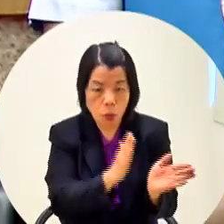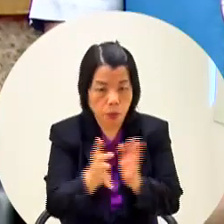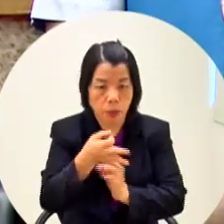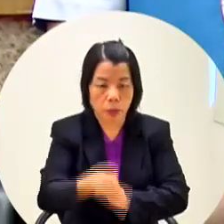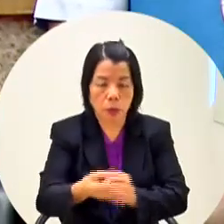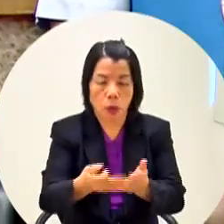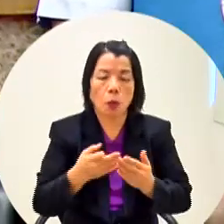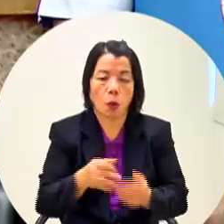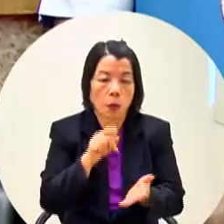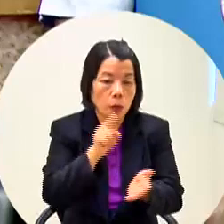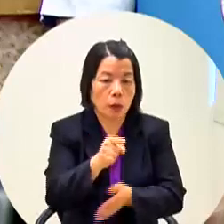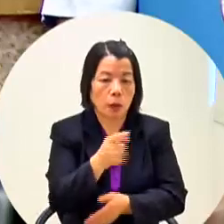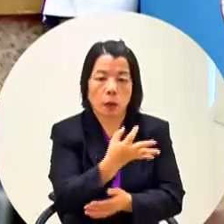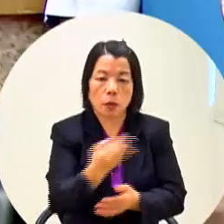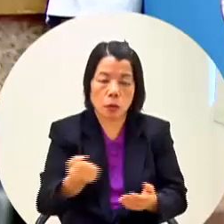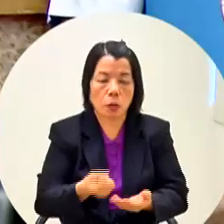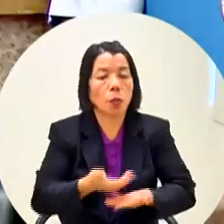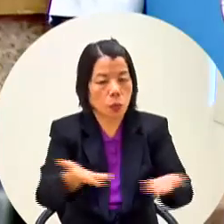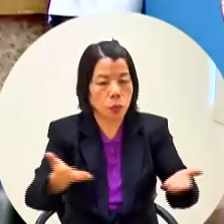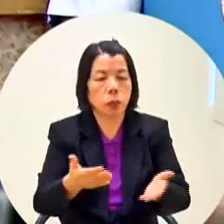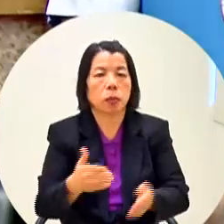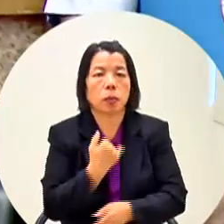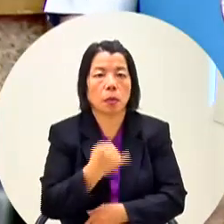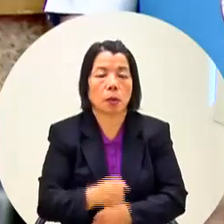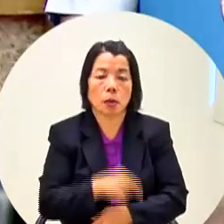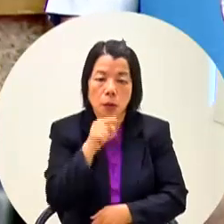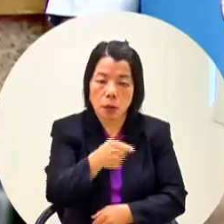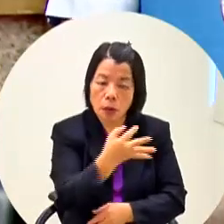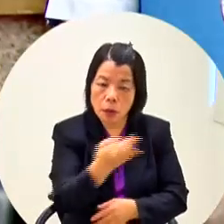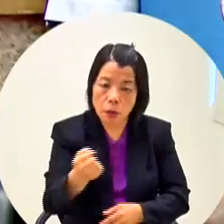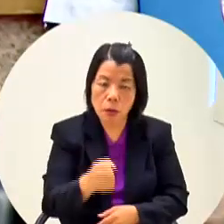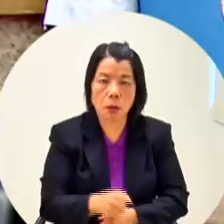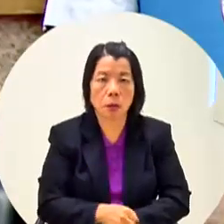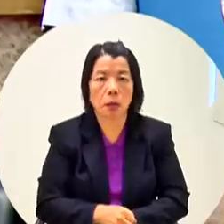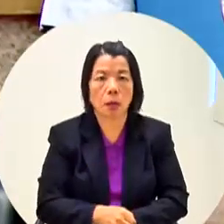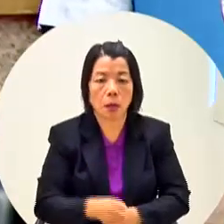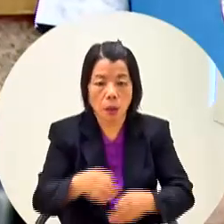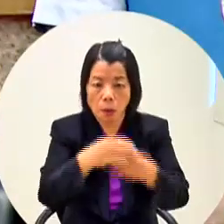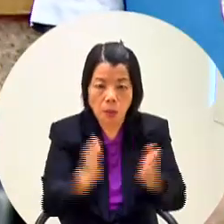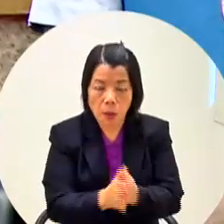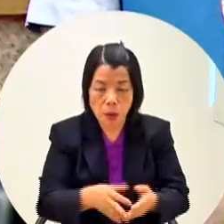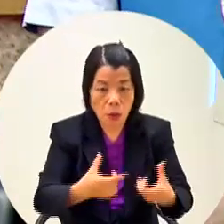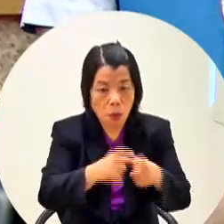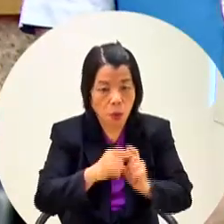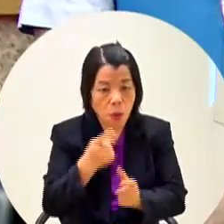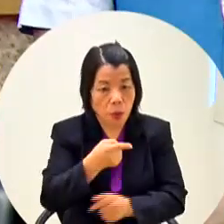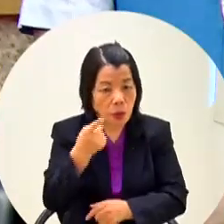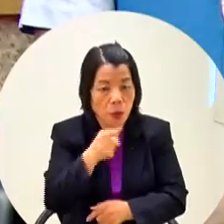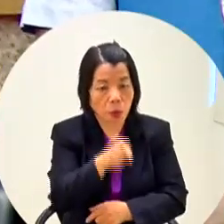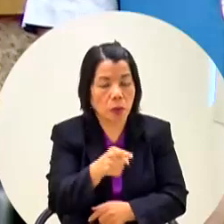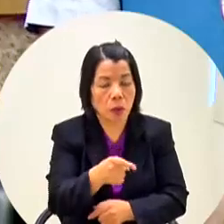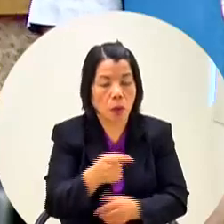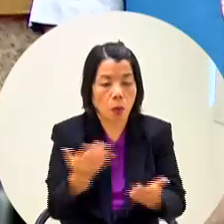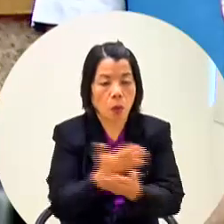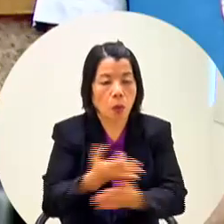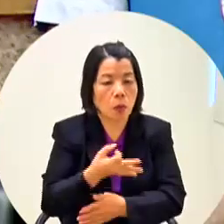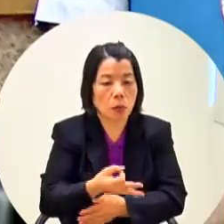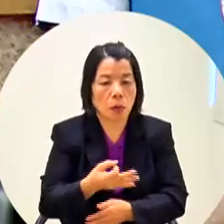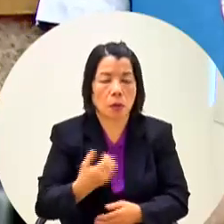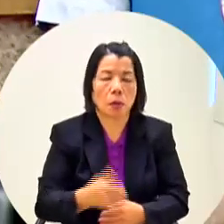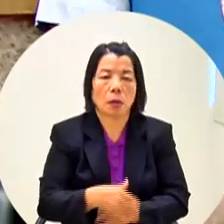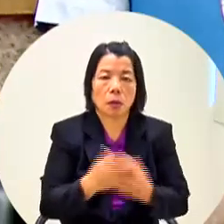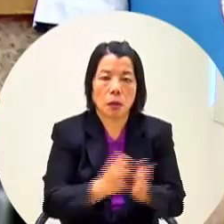数，所以这些点数我有现金当准备。可是点数出去也不是出去一点，他就回一点就给你换现金了、啊。出去